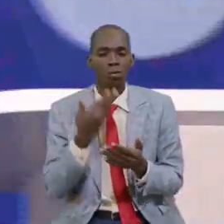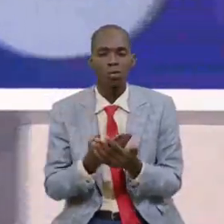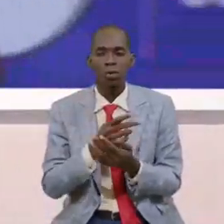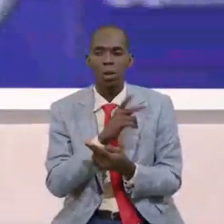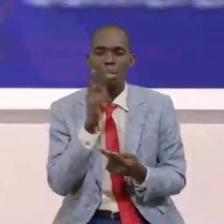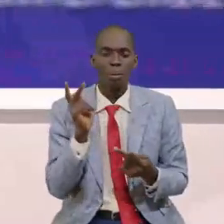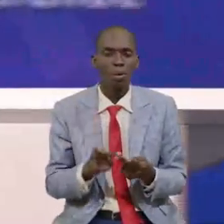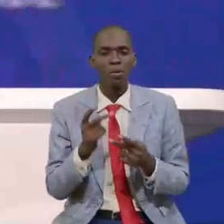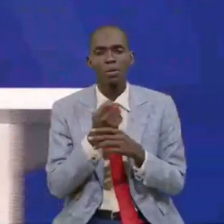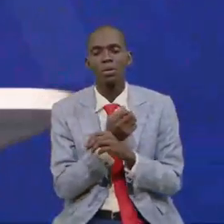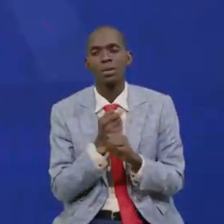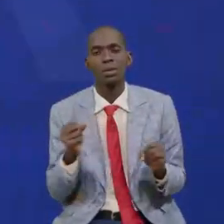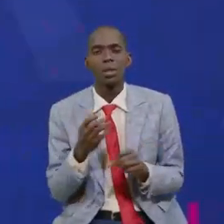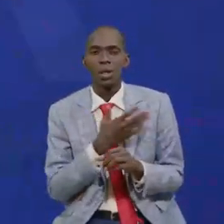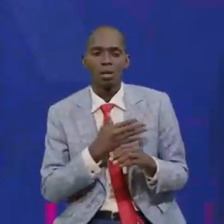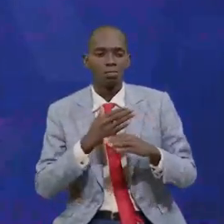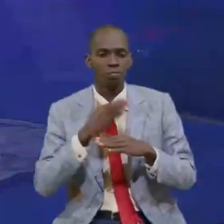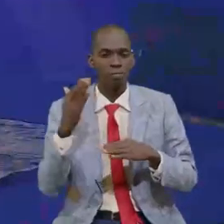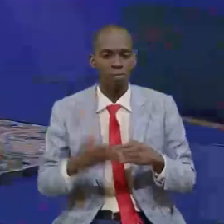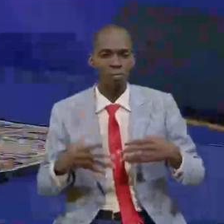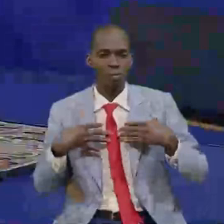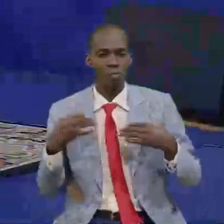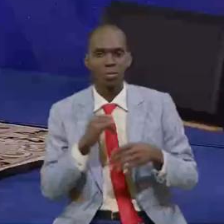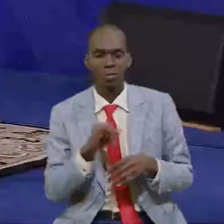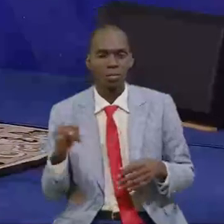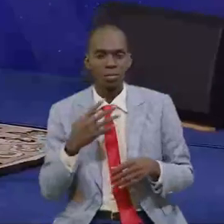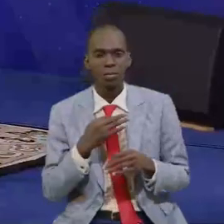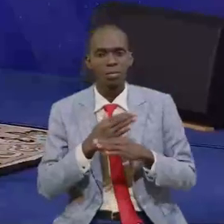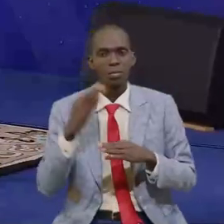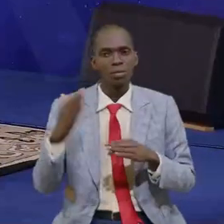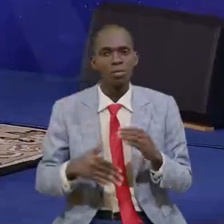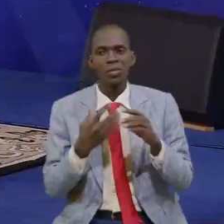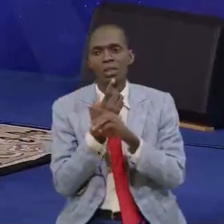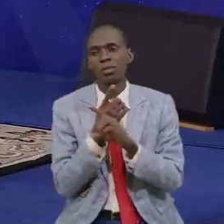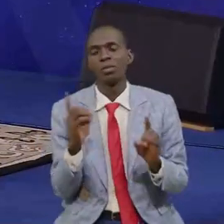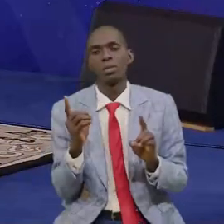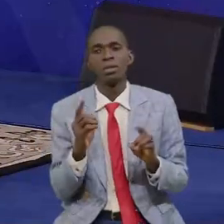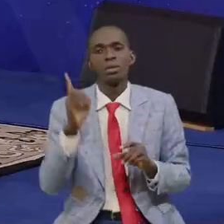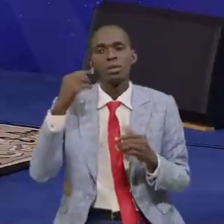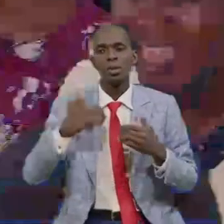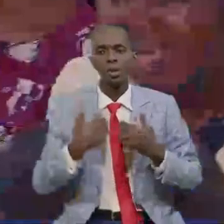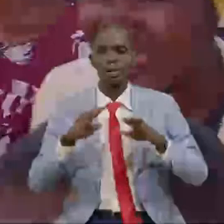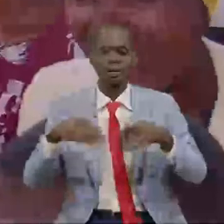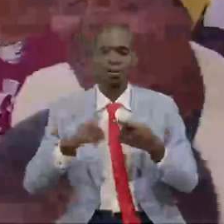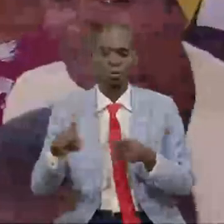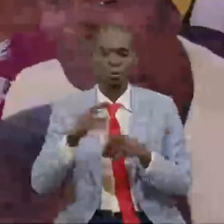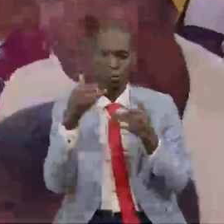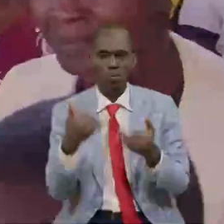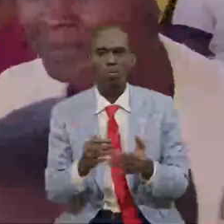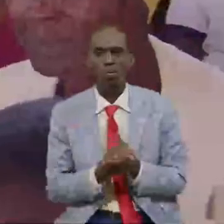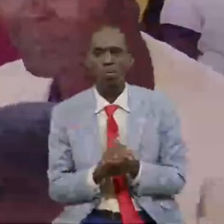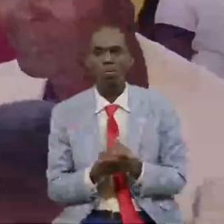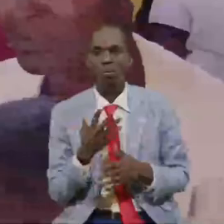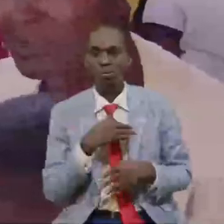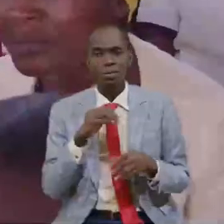salut merveilleux, la guérison totale, la délivrance totale. Et il t'a donné ça maintenant. Et dans